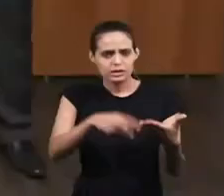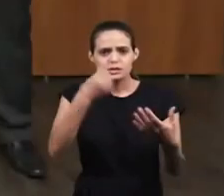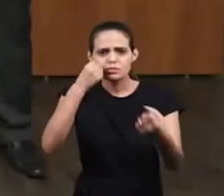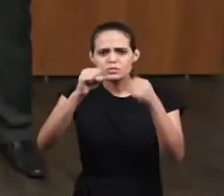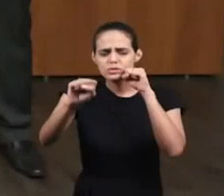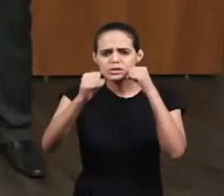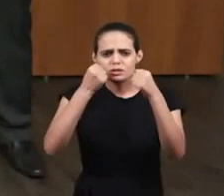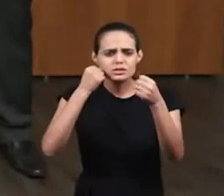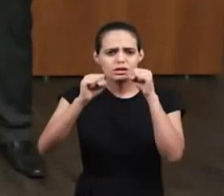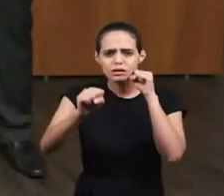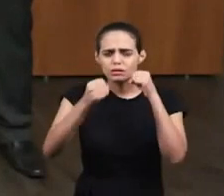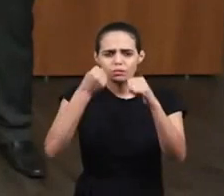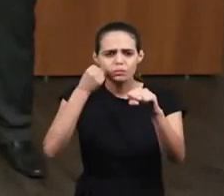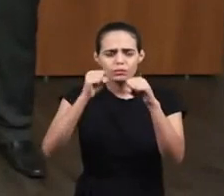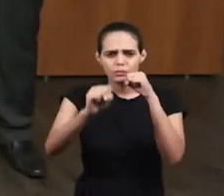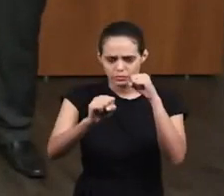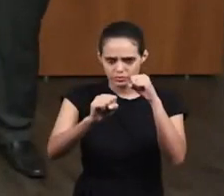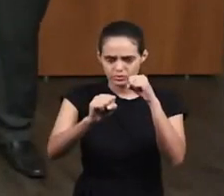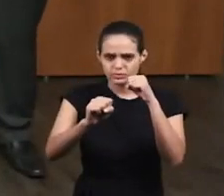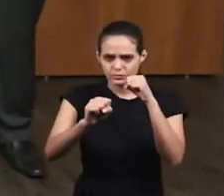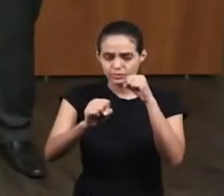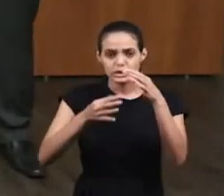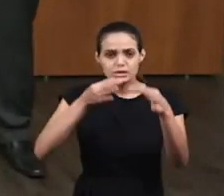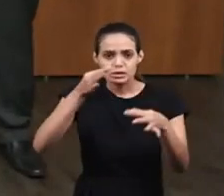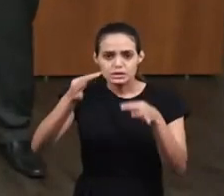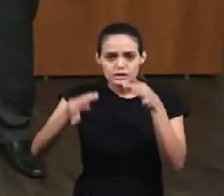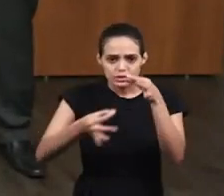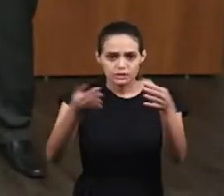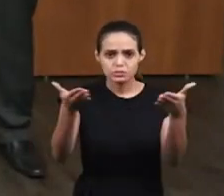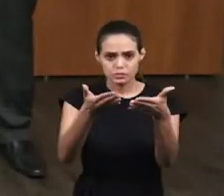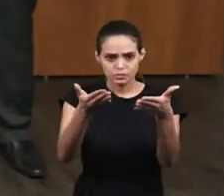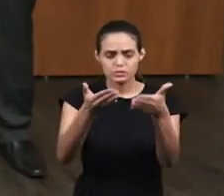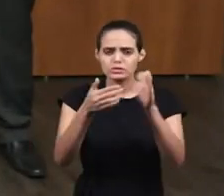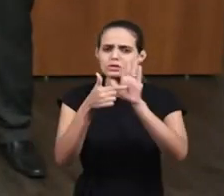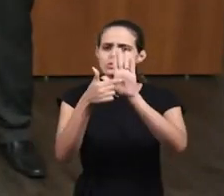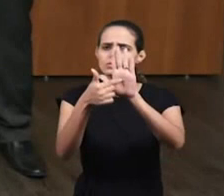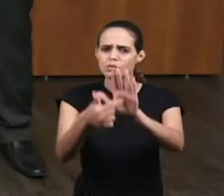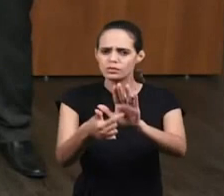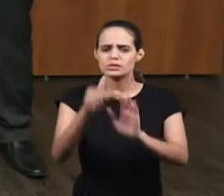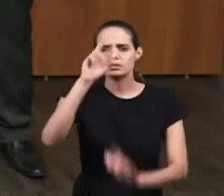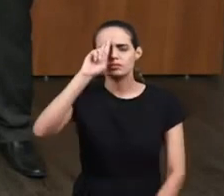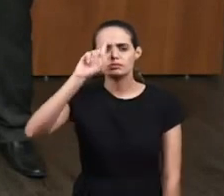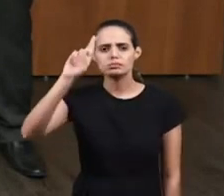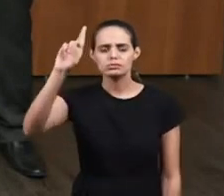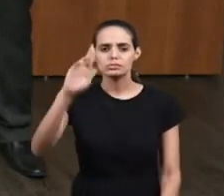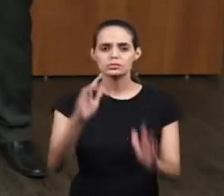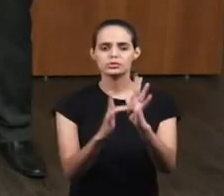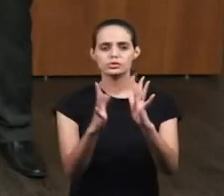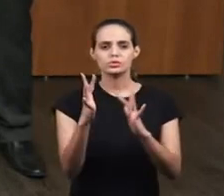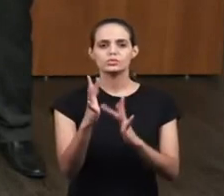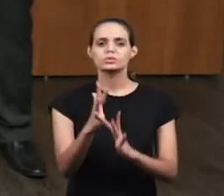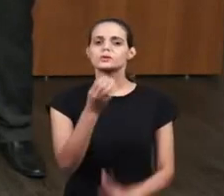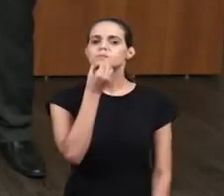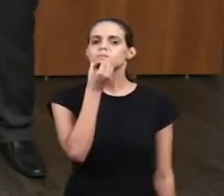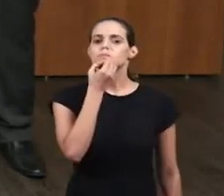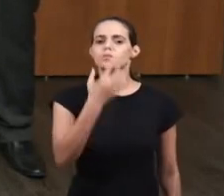des schmerzenden Weinens, der Ängste und der Furcht.